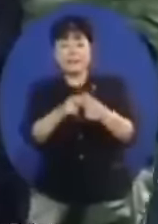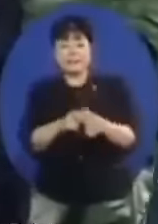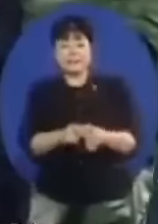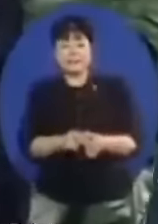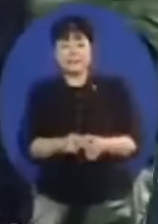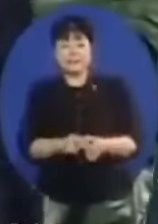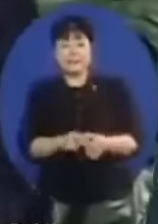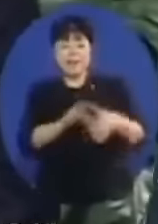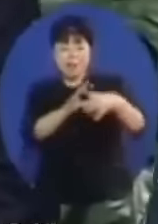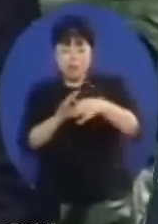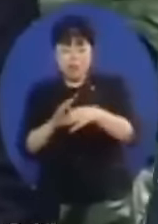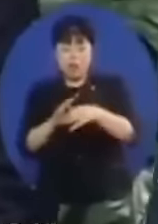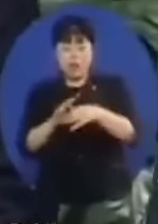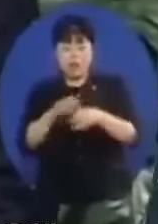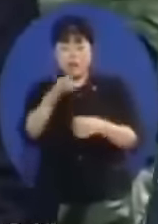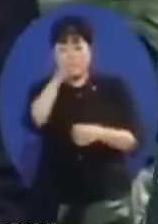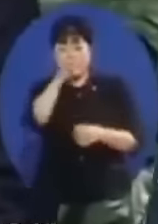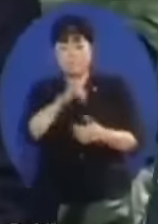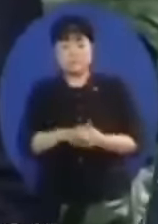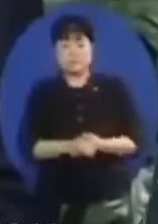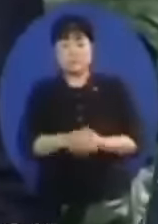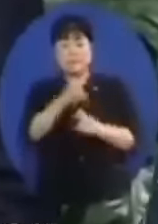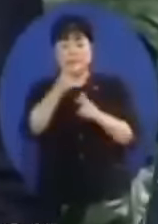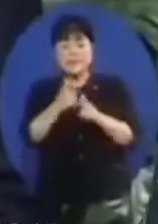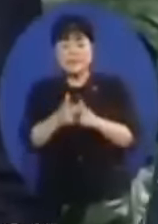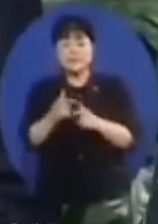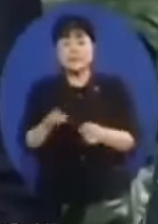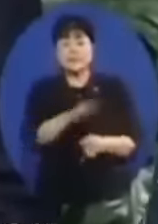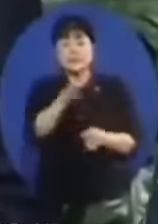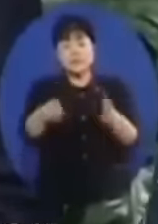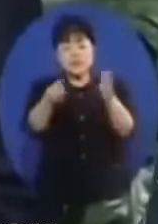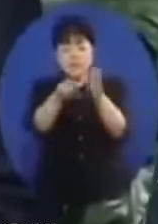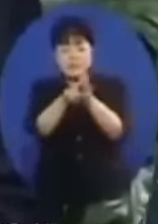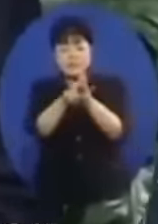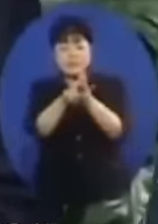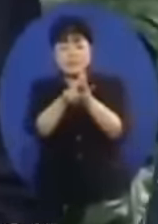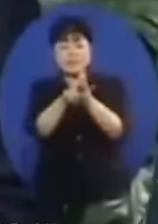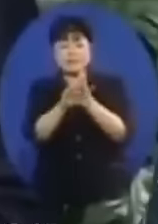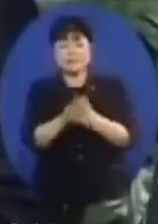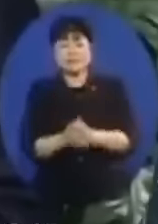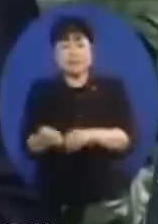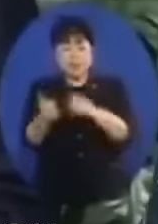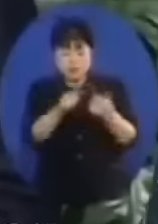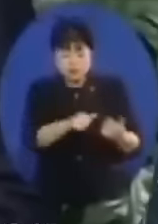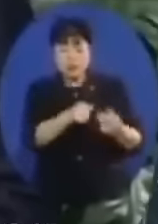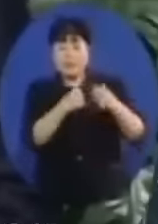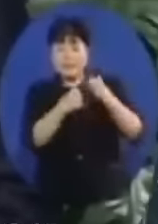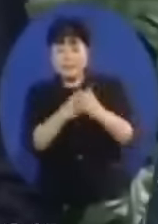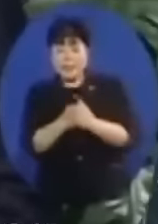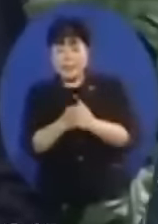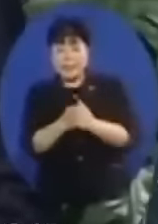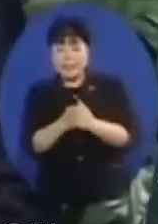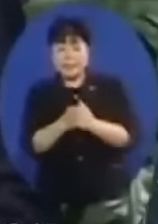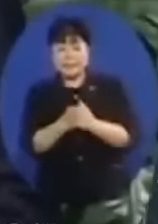면밀하게 연결되어 있습니다. 예수님이 우리 위해서 죽었으므로